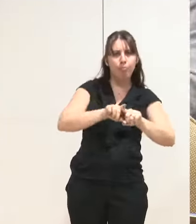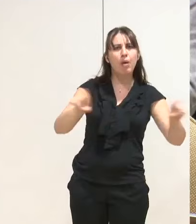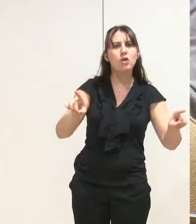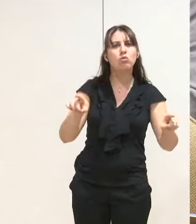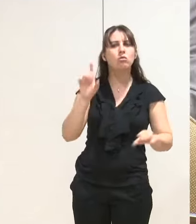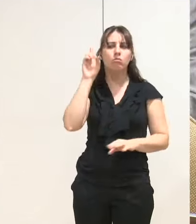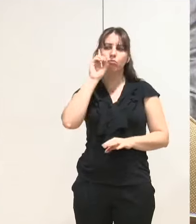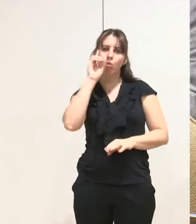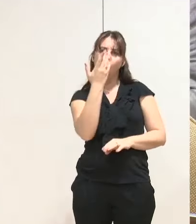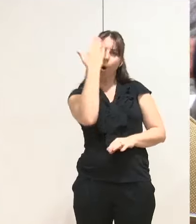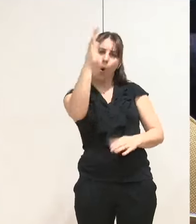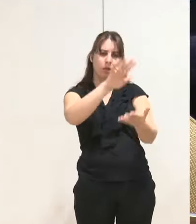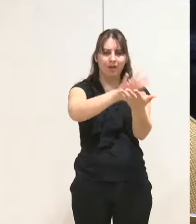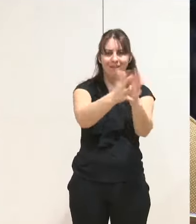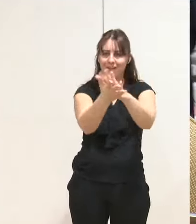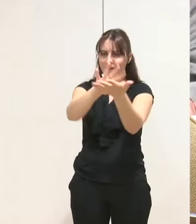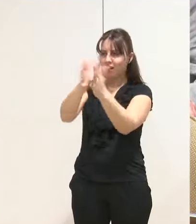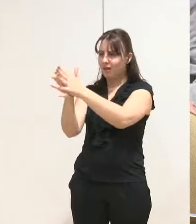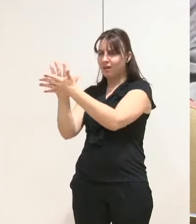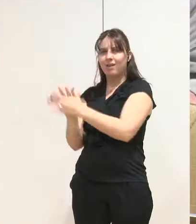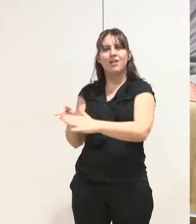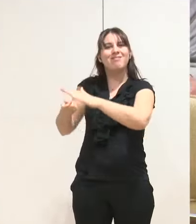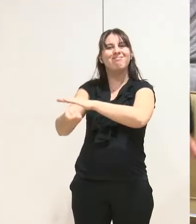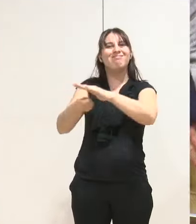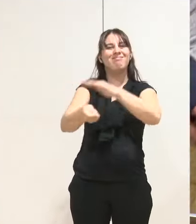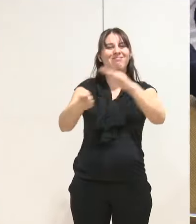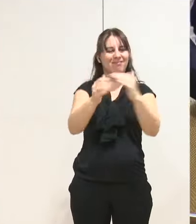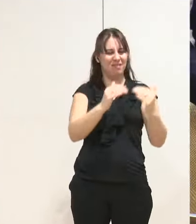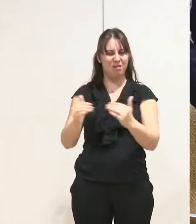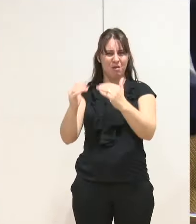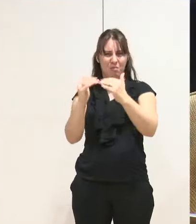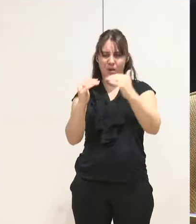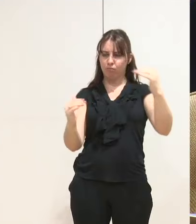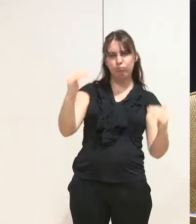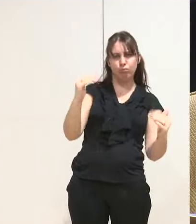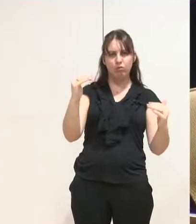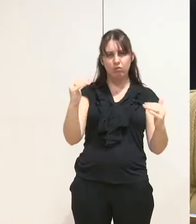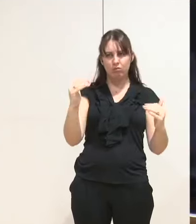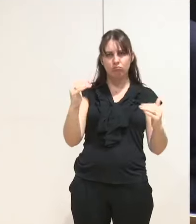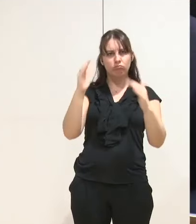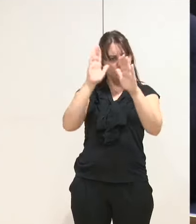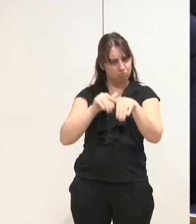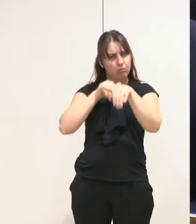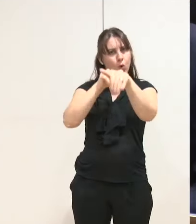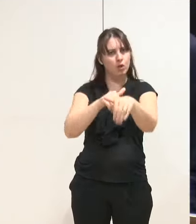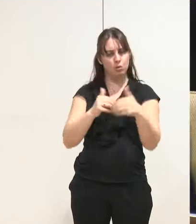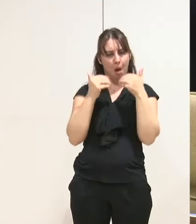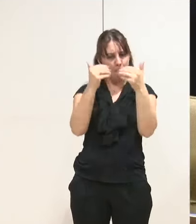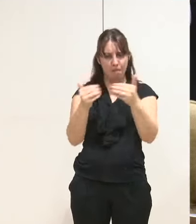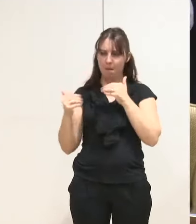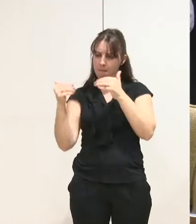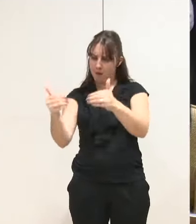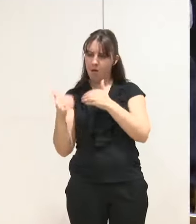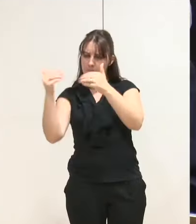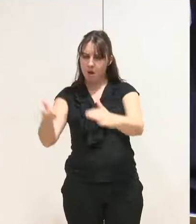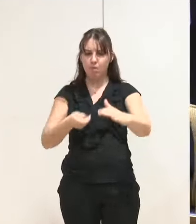l'ensemble des autres associations qui sont concernées par cette délibération sont reconduites dans le dans leur subvention